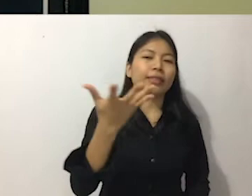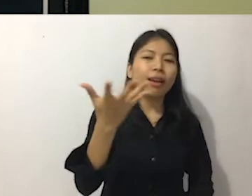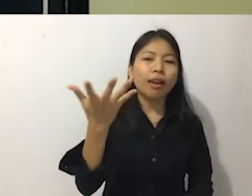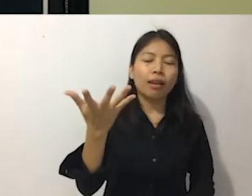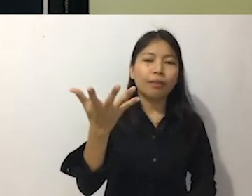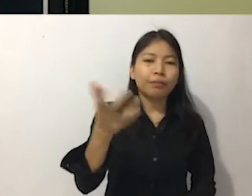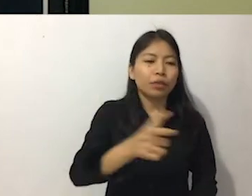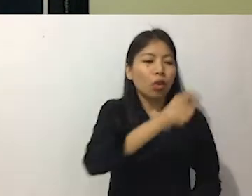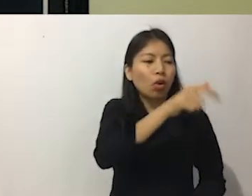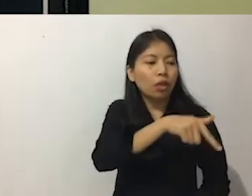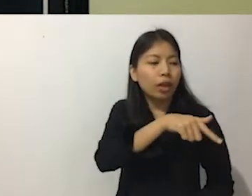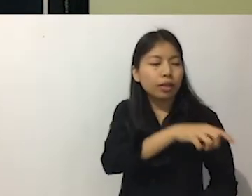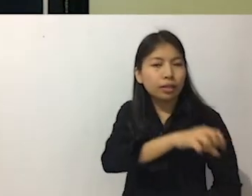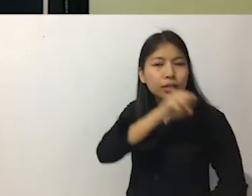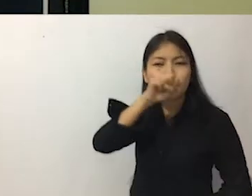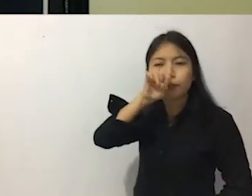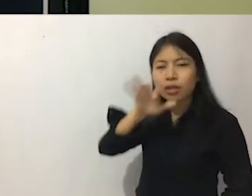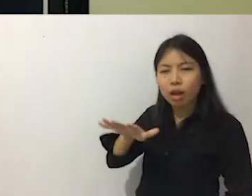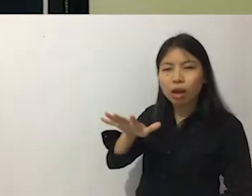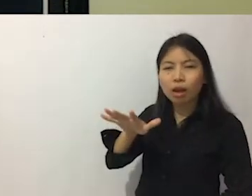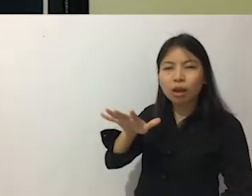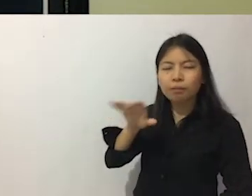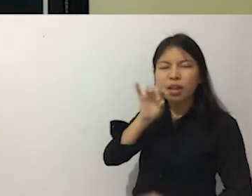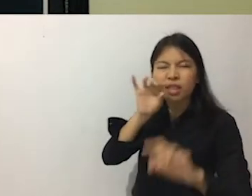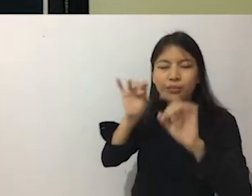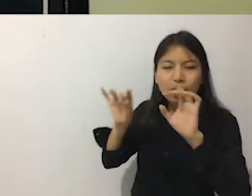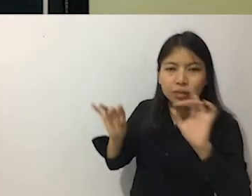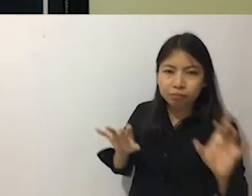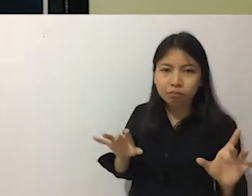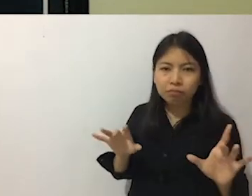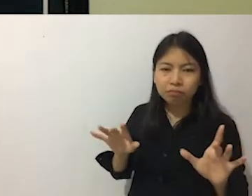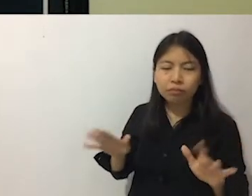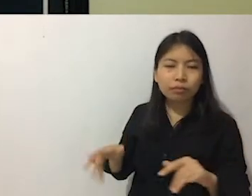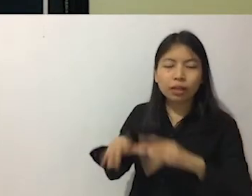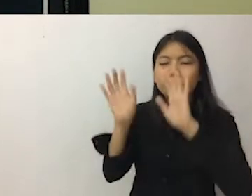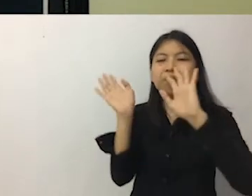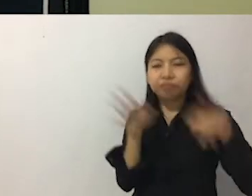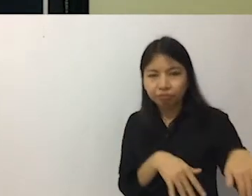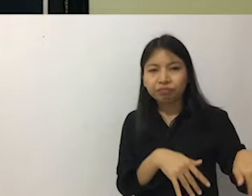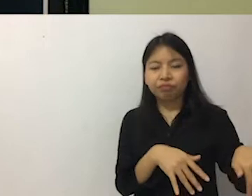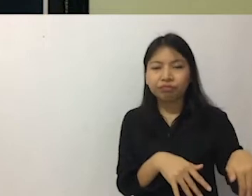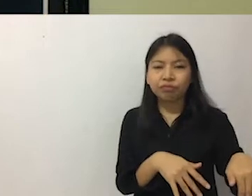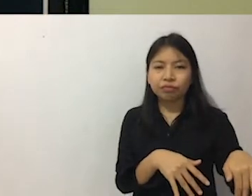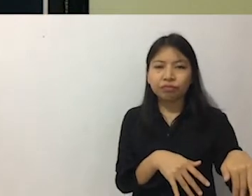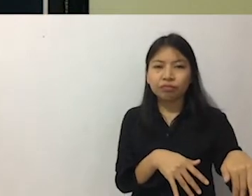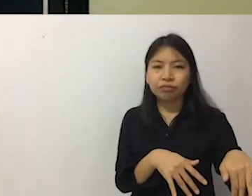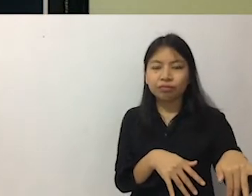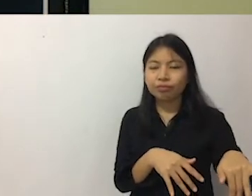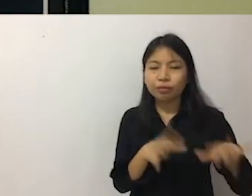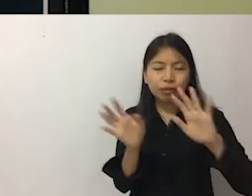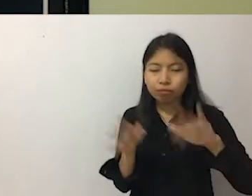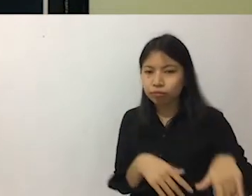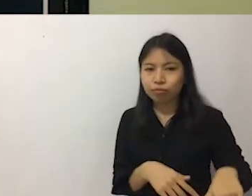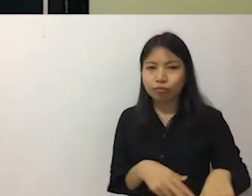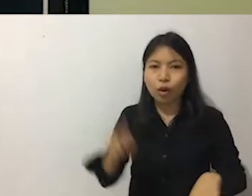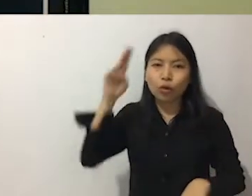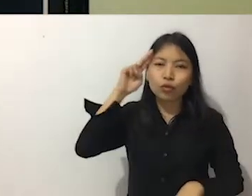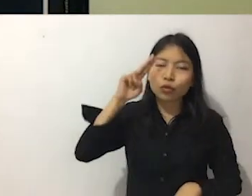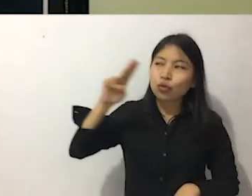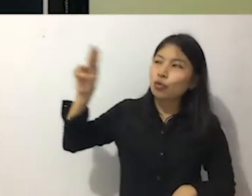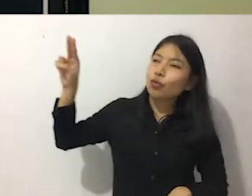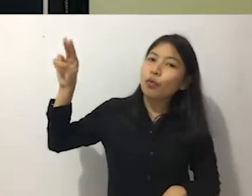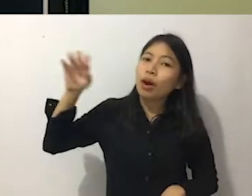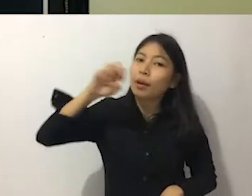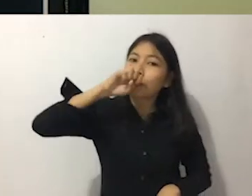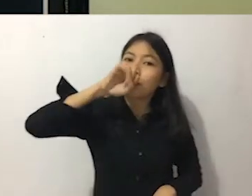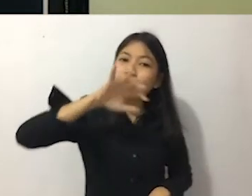tidak akan pernah bisa membatalkan apa yang Tuhan katakan kepada kita. Tuhan berkata kita